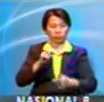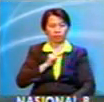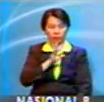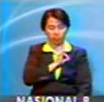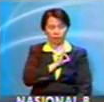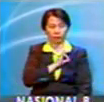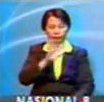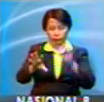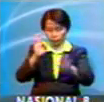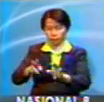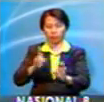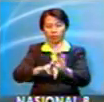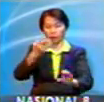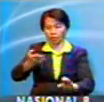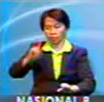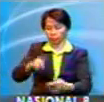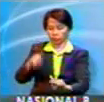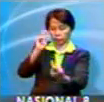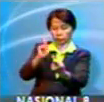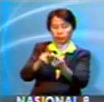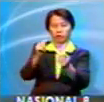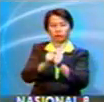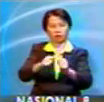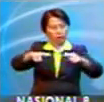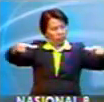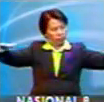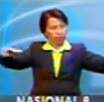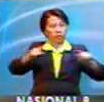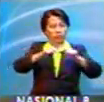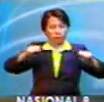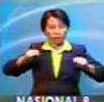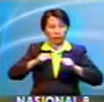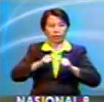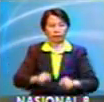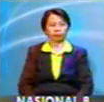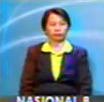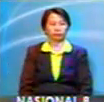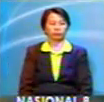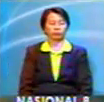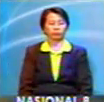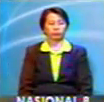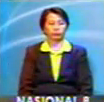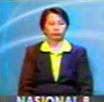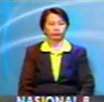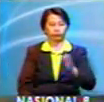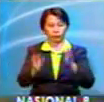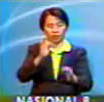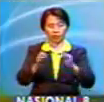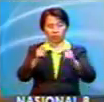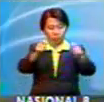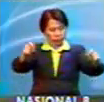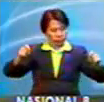tangan. Pemilihan perabot pula perlu bersesuaian dengan keluasan ruang. Jika dia mempunyai ruang